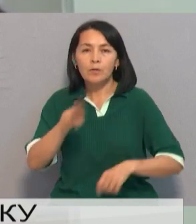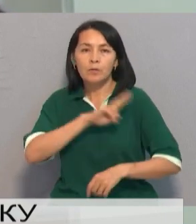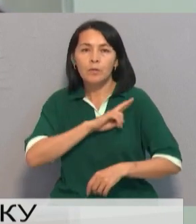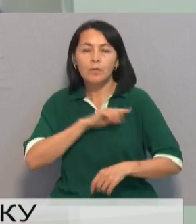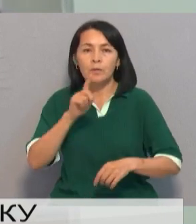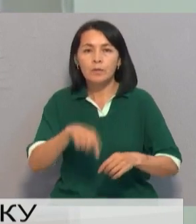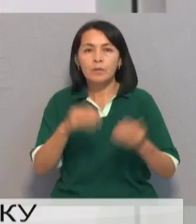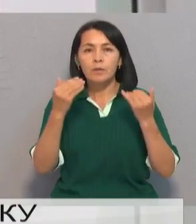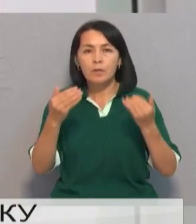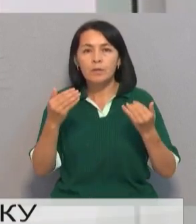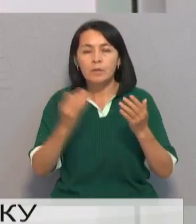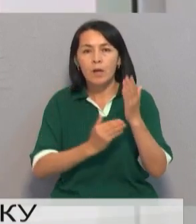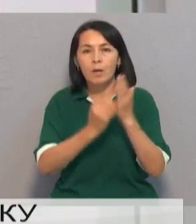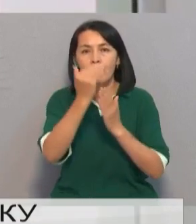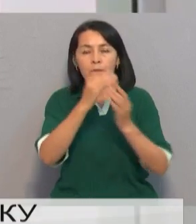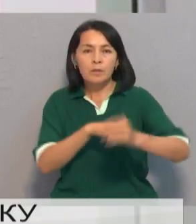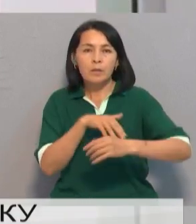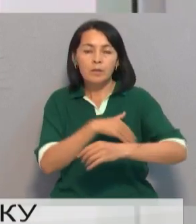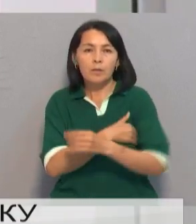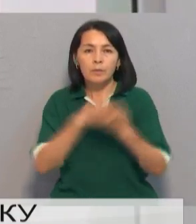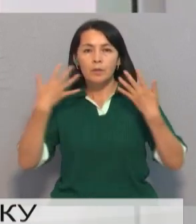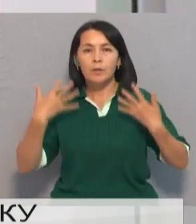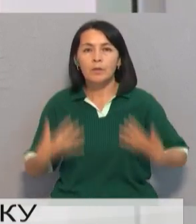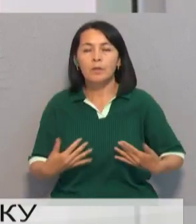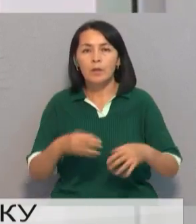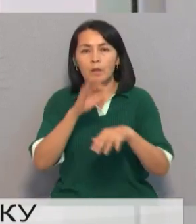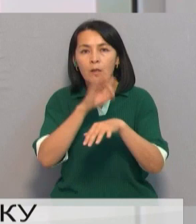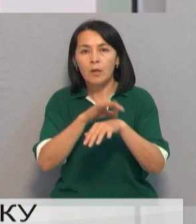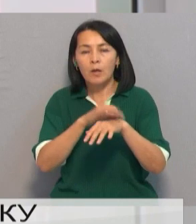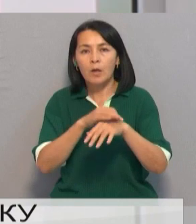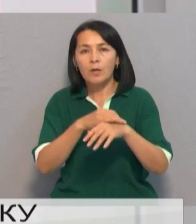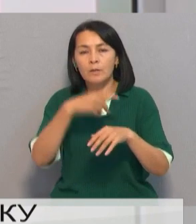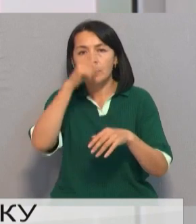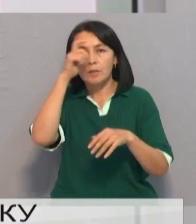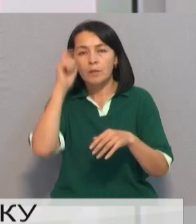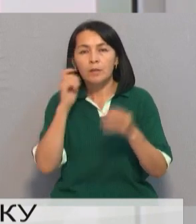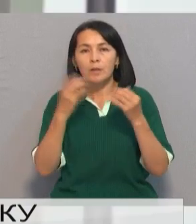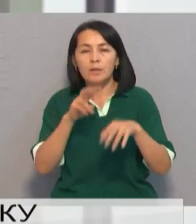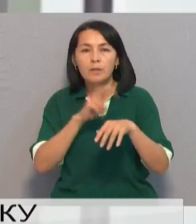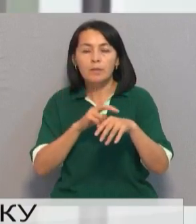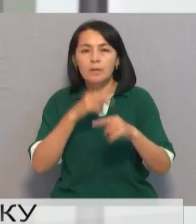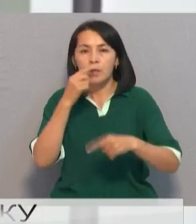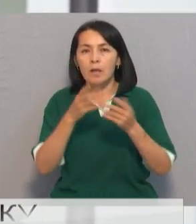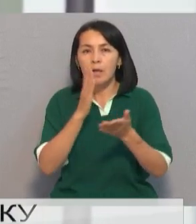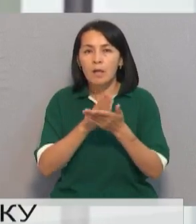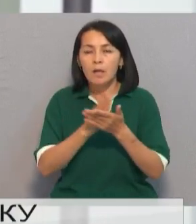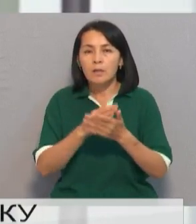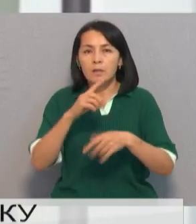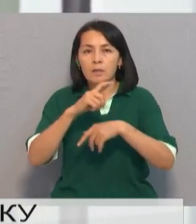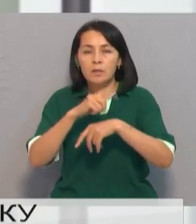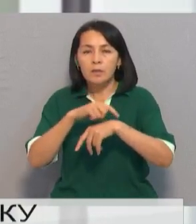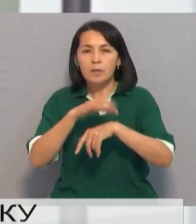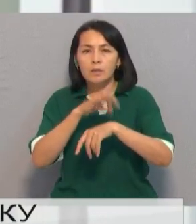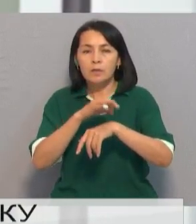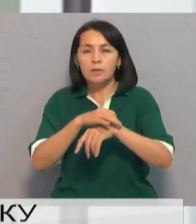У пациентов появляется повышение температуры тела, боли в теле, спутанность сознания. Врачи предупреждают, если вас укусил